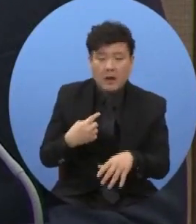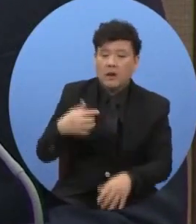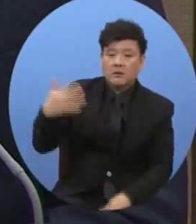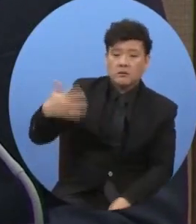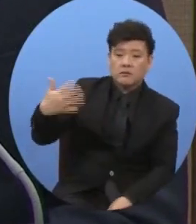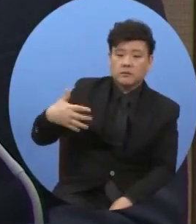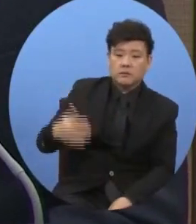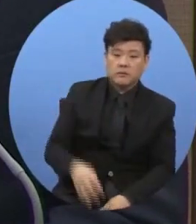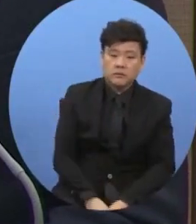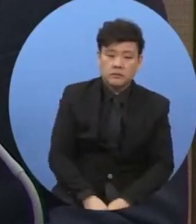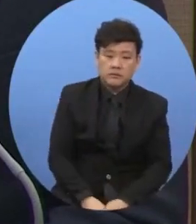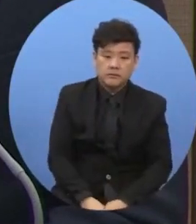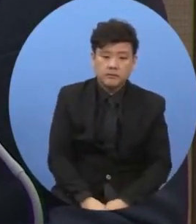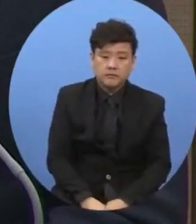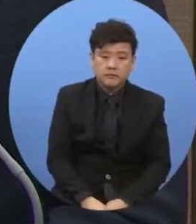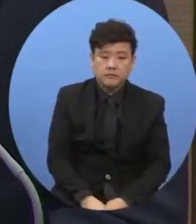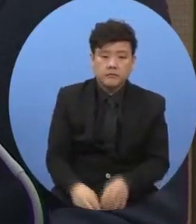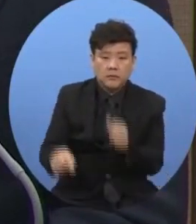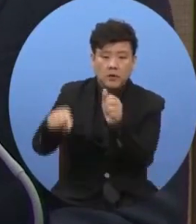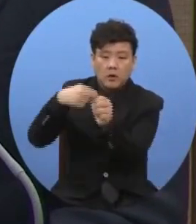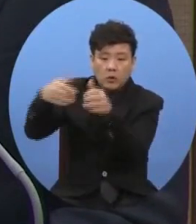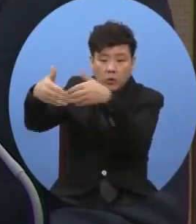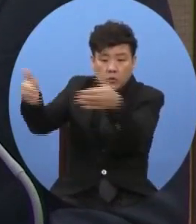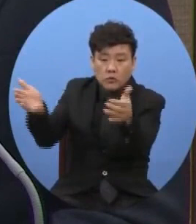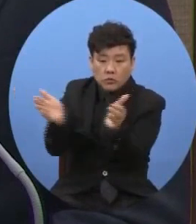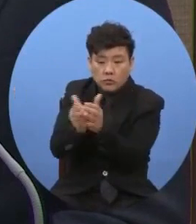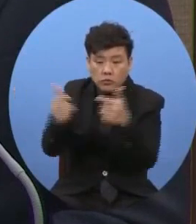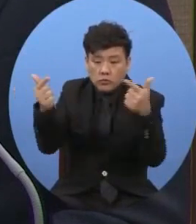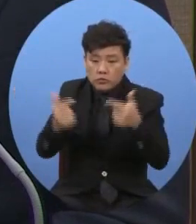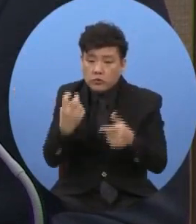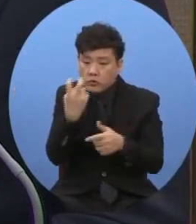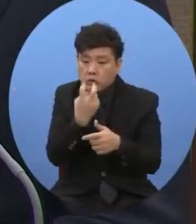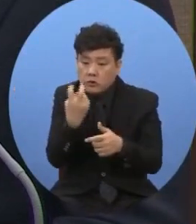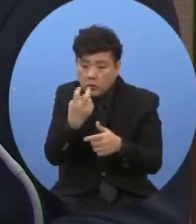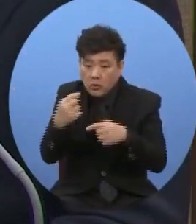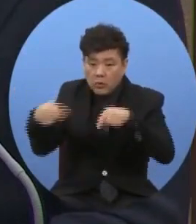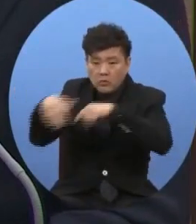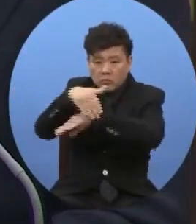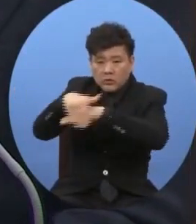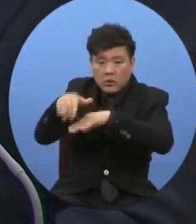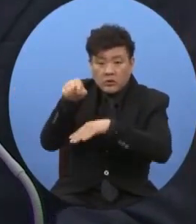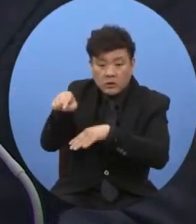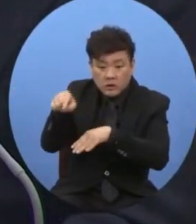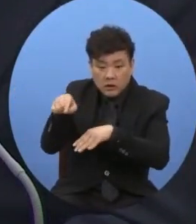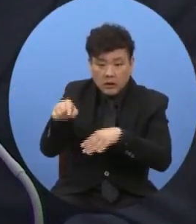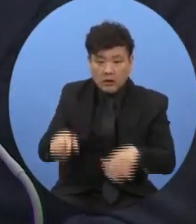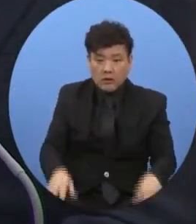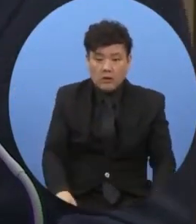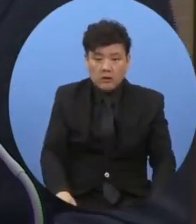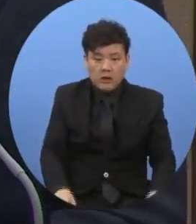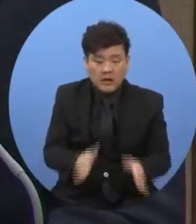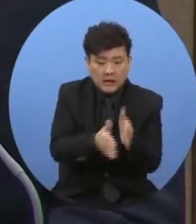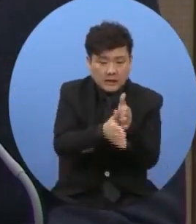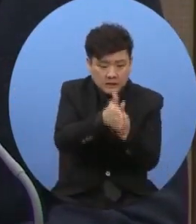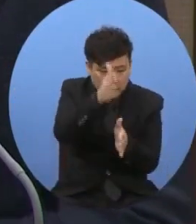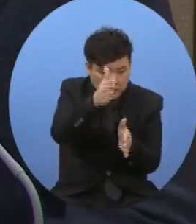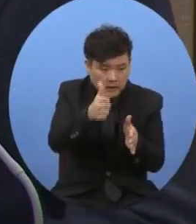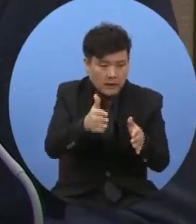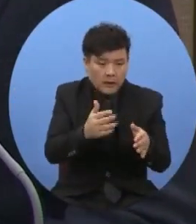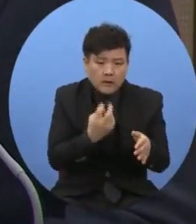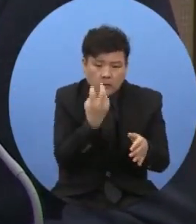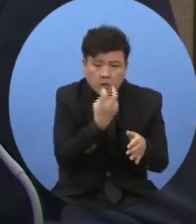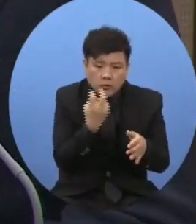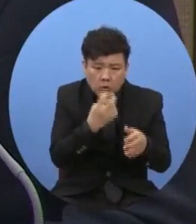네, 일각에서는 이런 교육부의 늘봄 정책이 블랙홀처럼 커지면서 지자체 돌봄 시스템이 붕괴되고 있다는 지역도